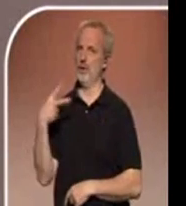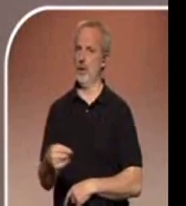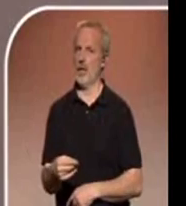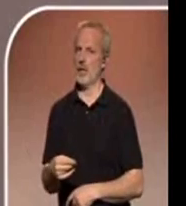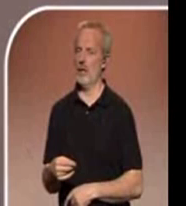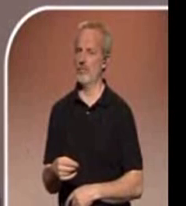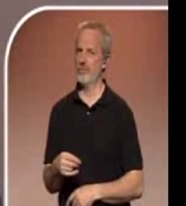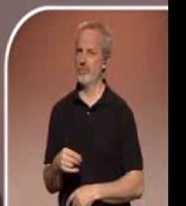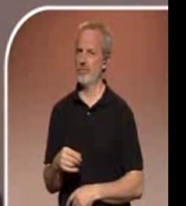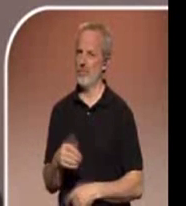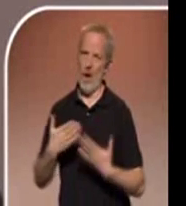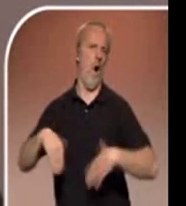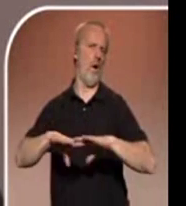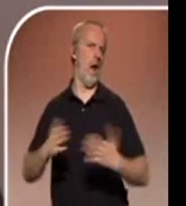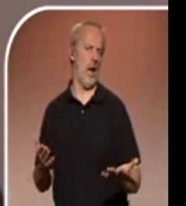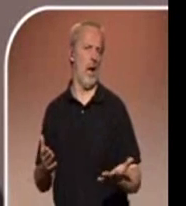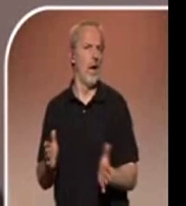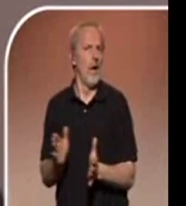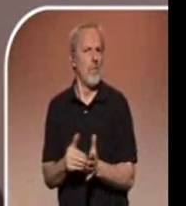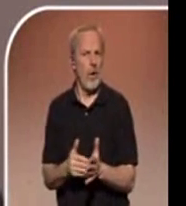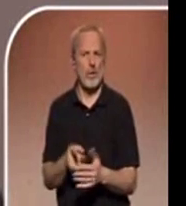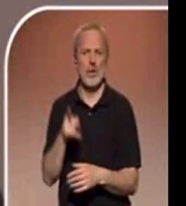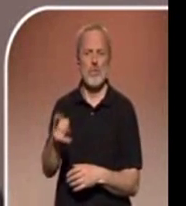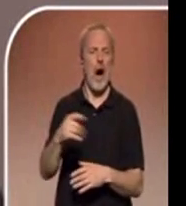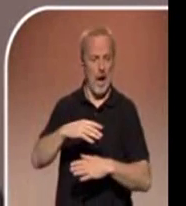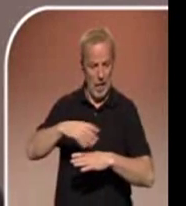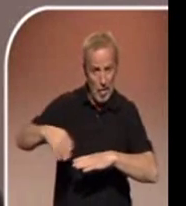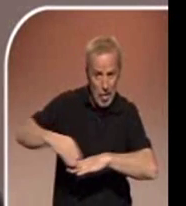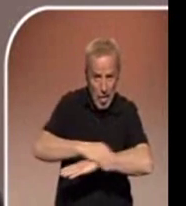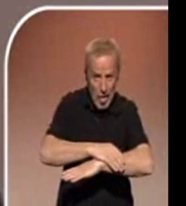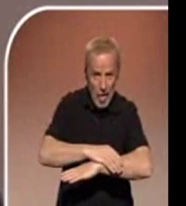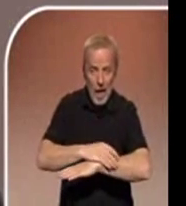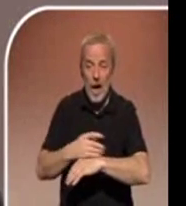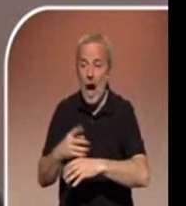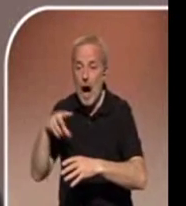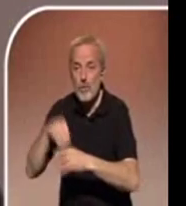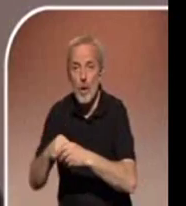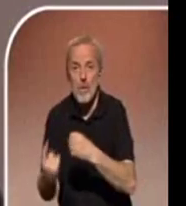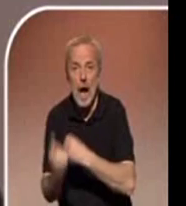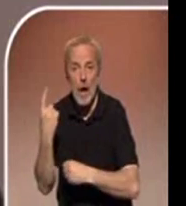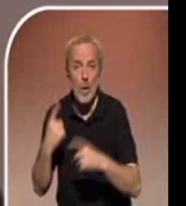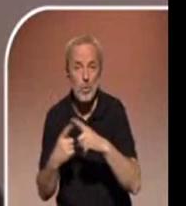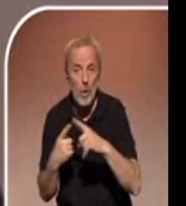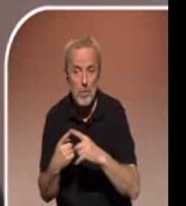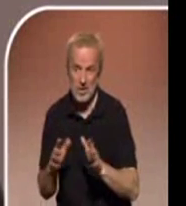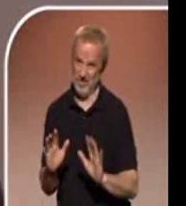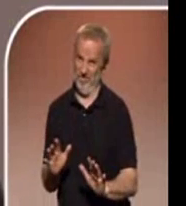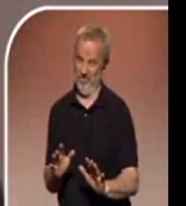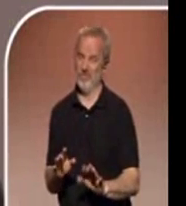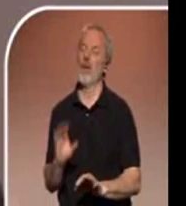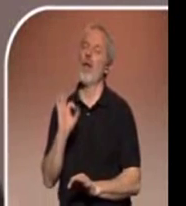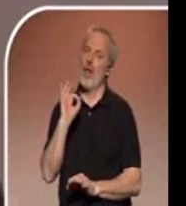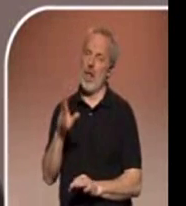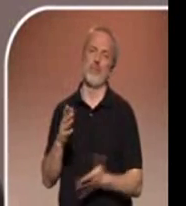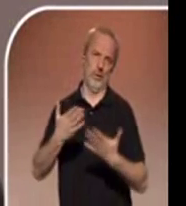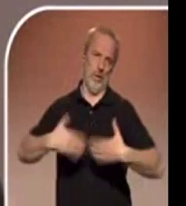skutečně to riziko, že by pak dostala trombózu nebo embolie, je velmi malé, takže určitě je